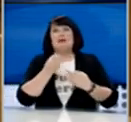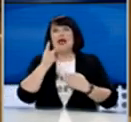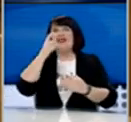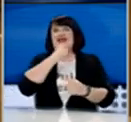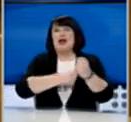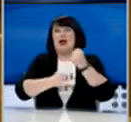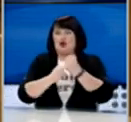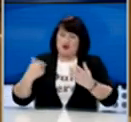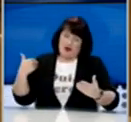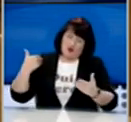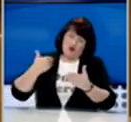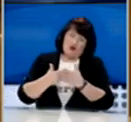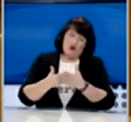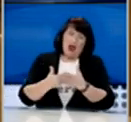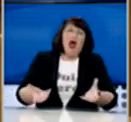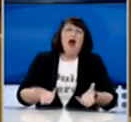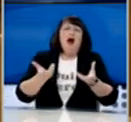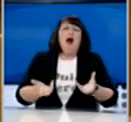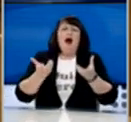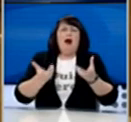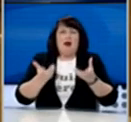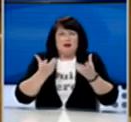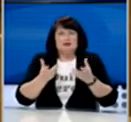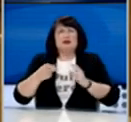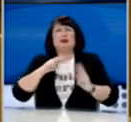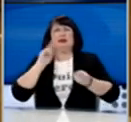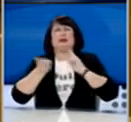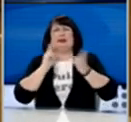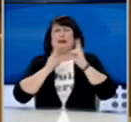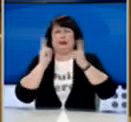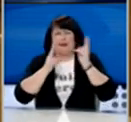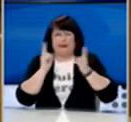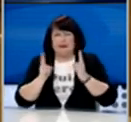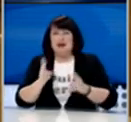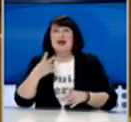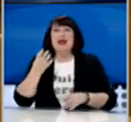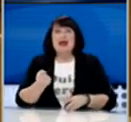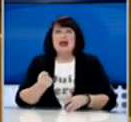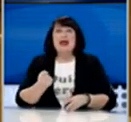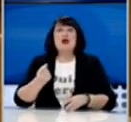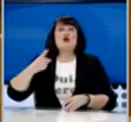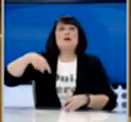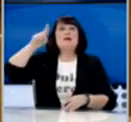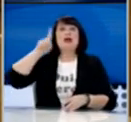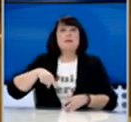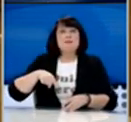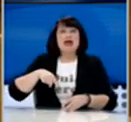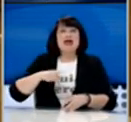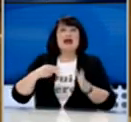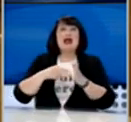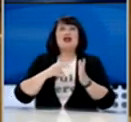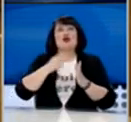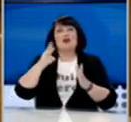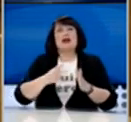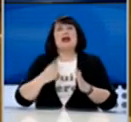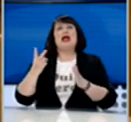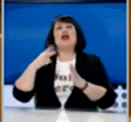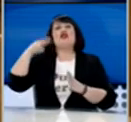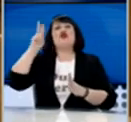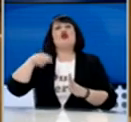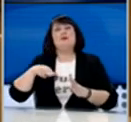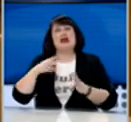δεκαετία ακραίο καύσωνα σε συνδυασμό με ισχυρούς ανέμους είχαμε μία ημέρα τοδ 12 ημέρες το 19